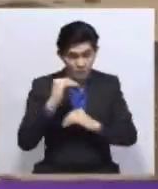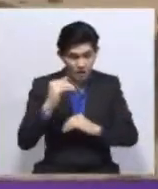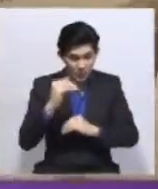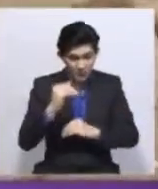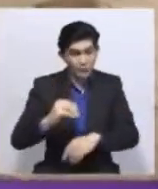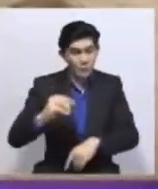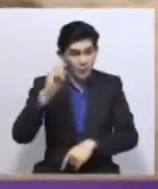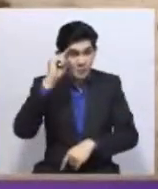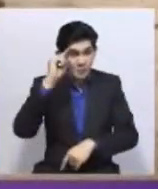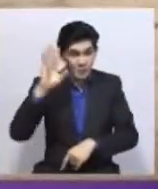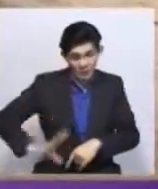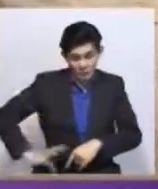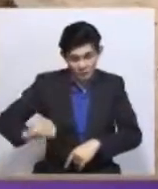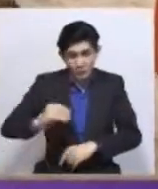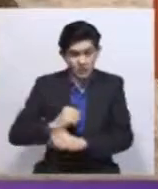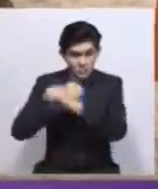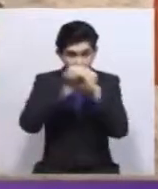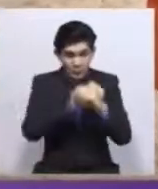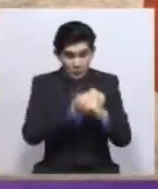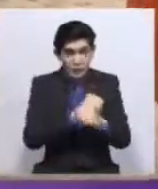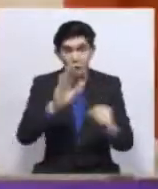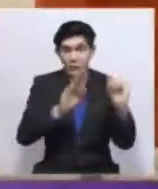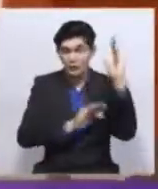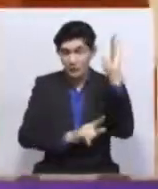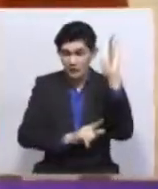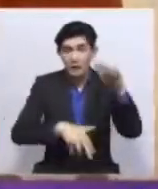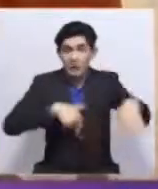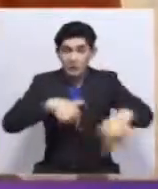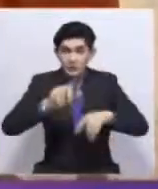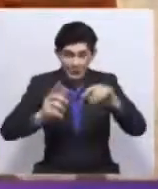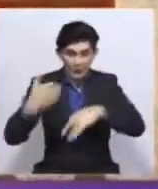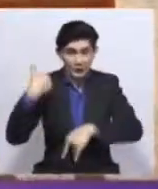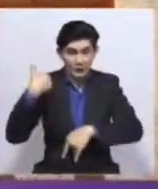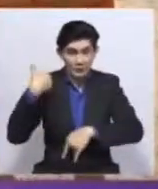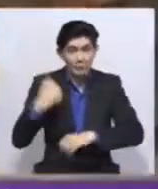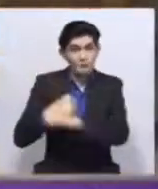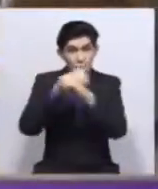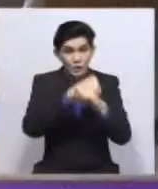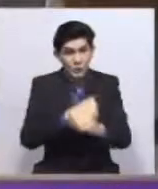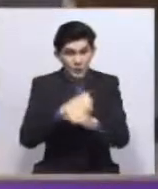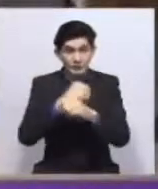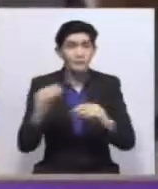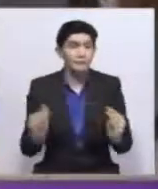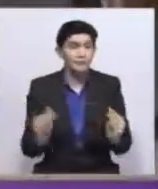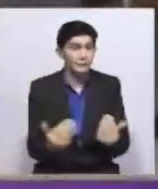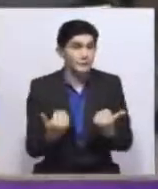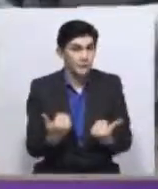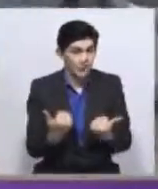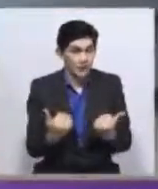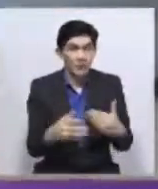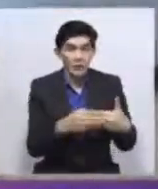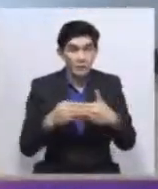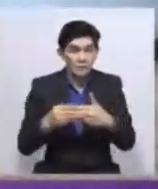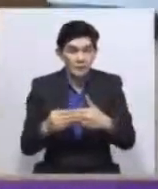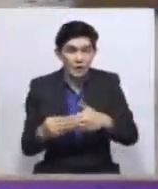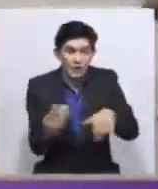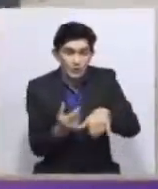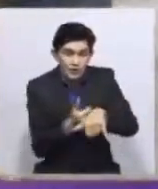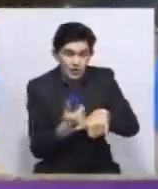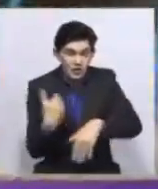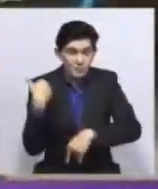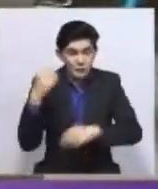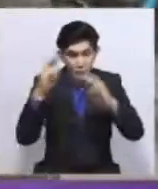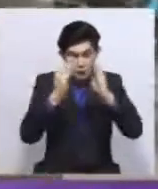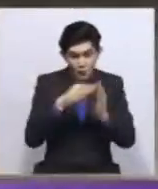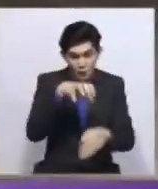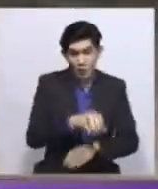าในเขตเทศบาลนครยะลารวมไปถึงชุมชนเมืองและวัดในพื้นที่ด้วยนะครับซึ่งได้มีการทยอยนำมาฉีดวัคซีนไปแล้ว